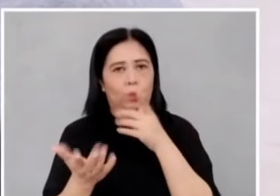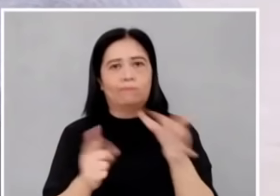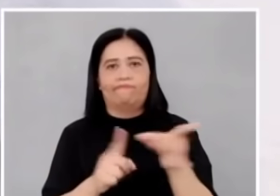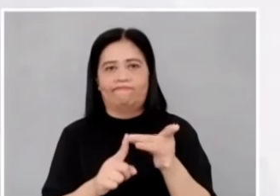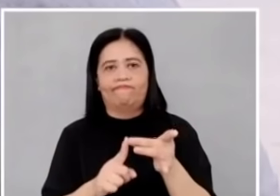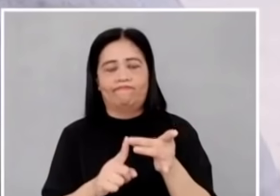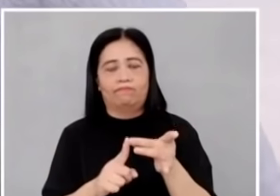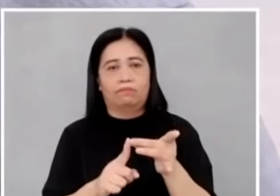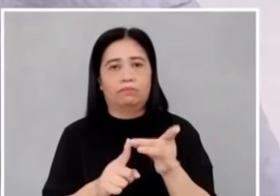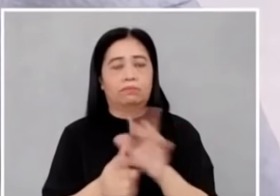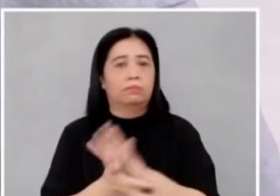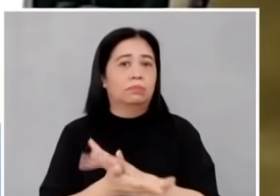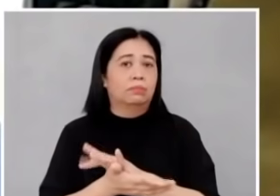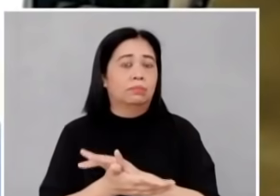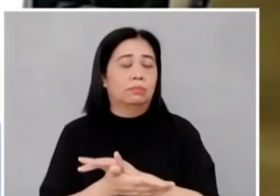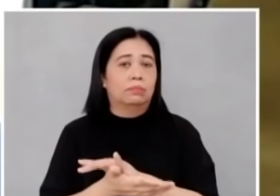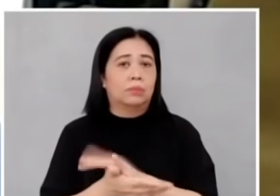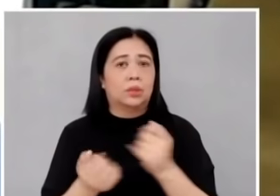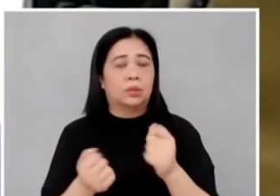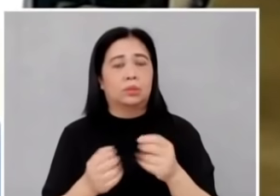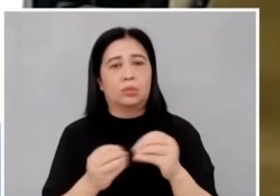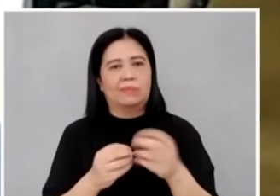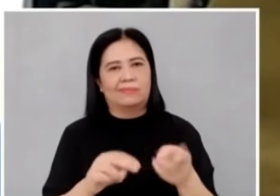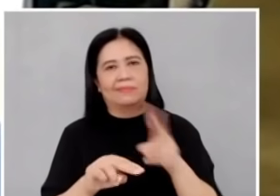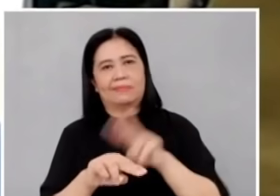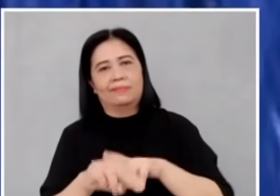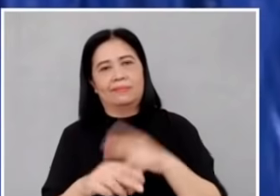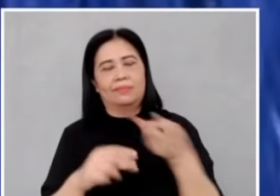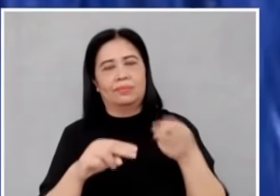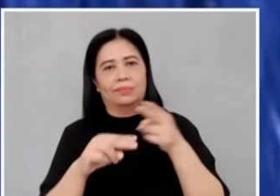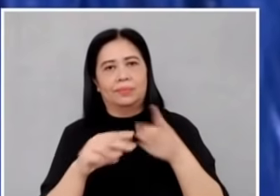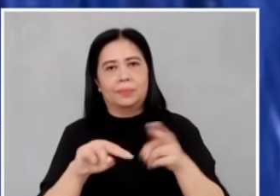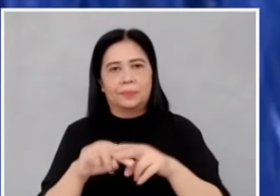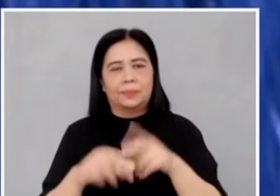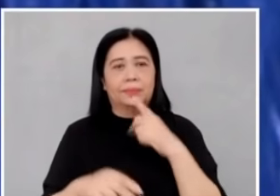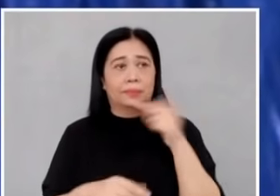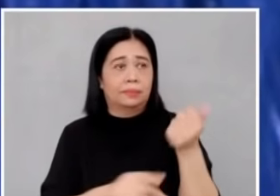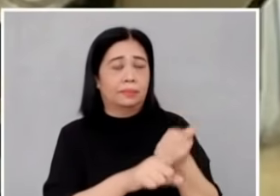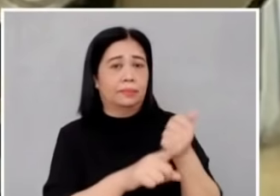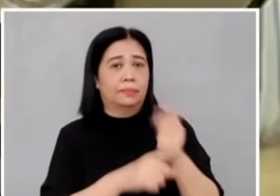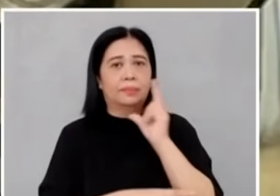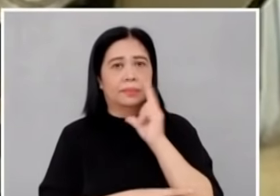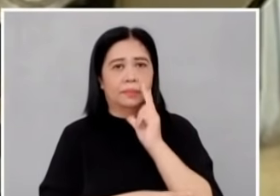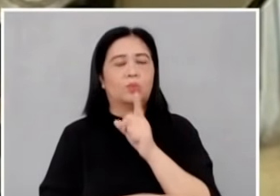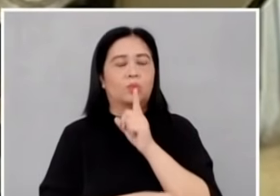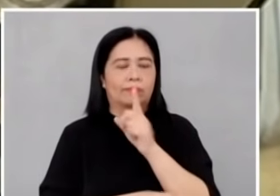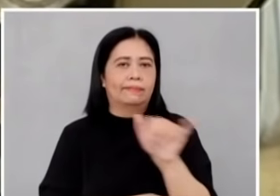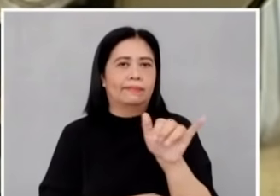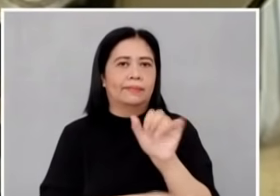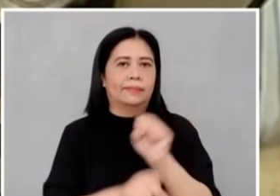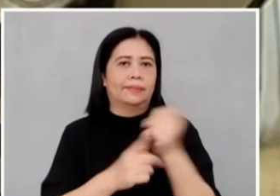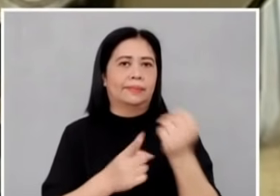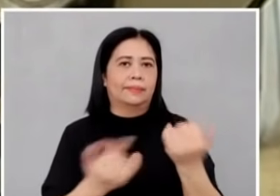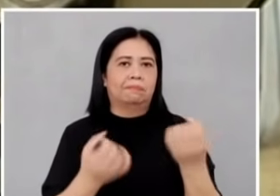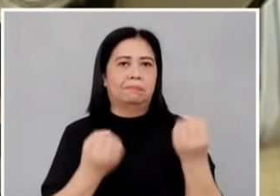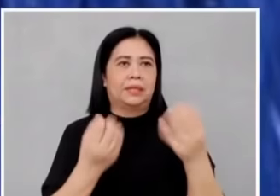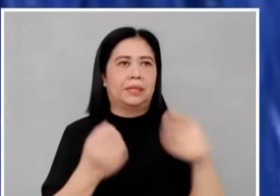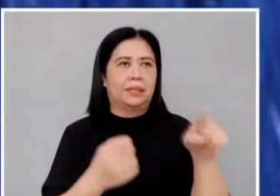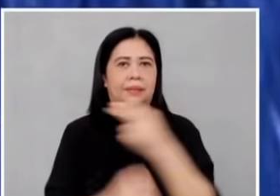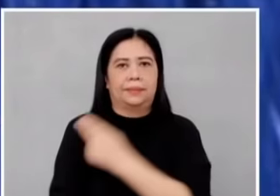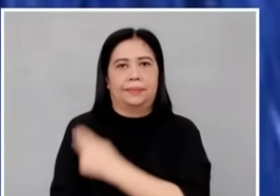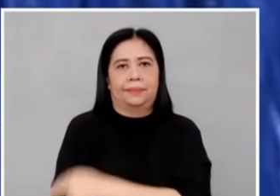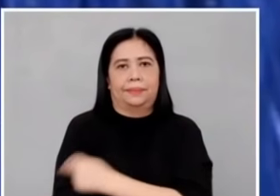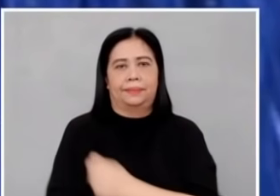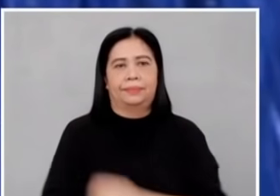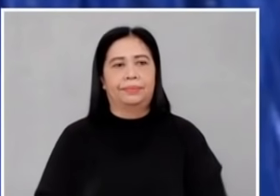ng COVID. Nagdoble siya. Mismong si Pangulong Duterte, aminadong ganito na nga ang sitwasyon ng maraming paggamutan.